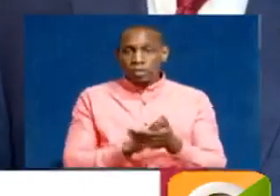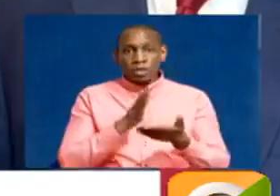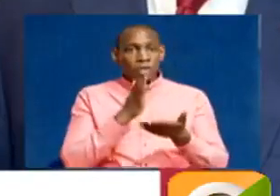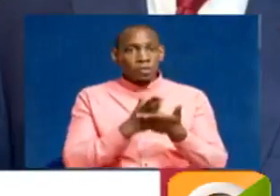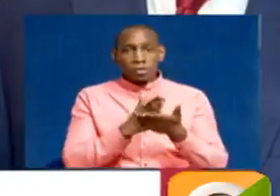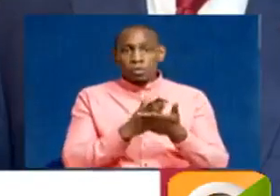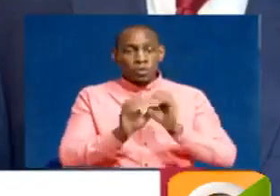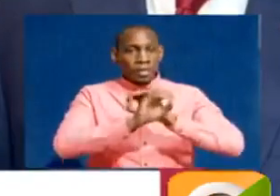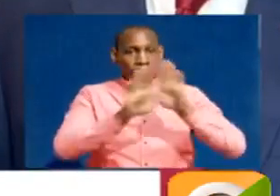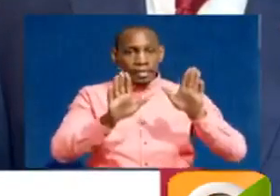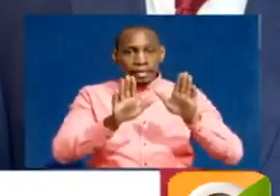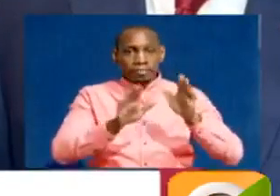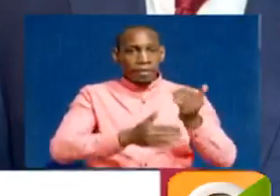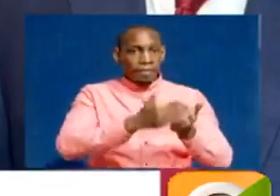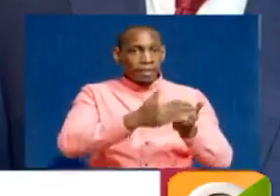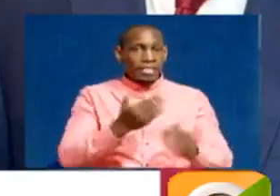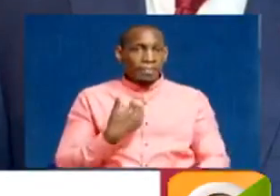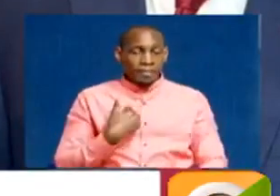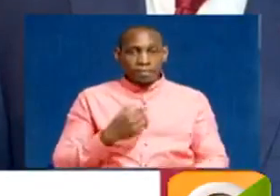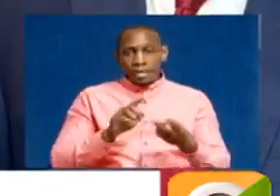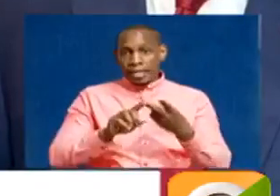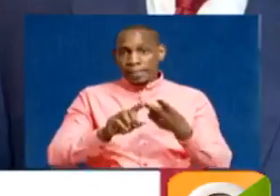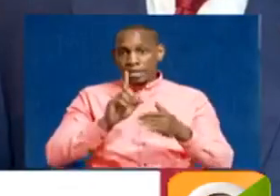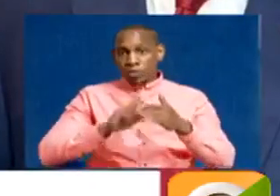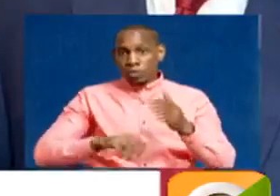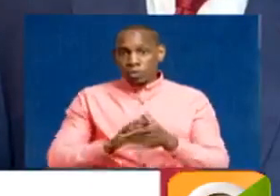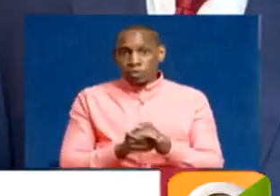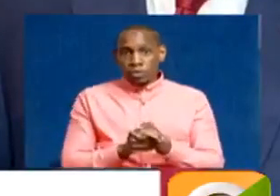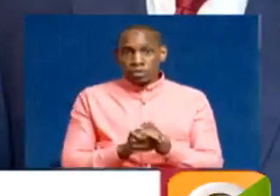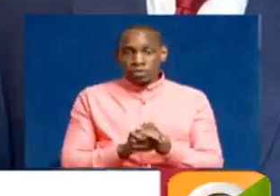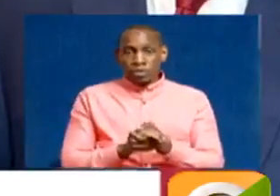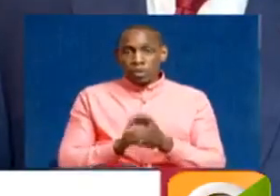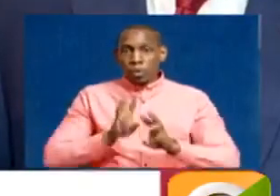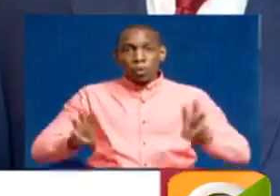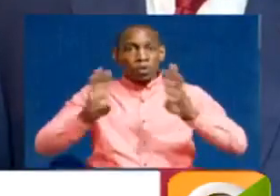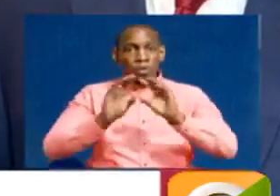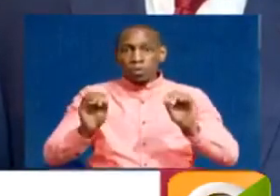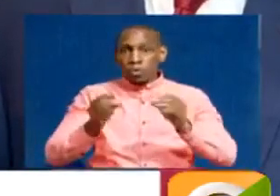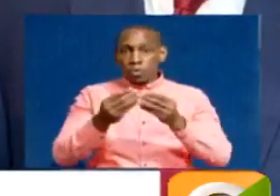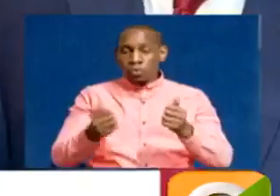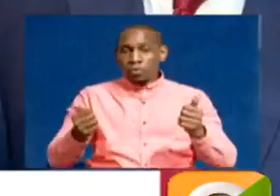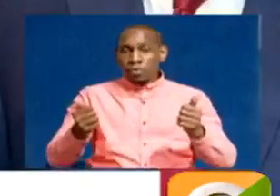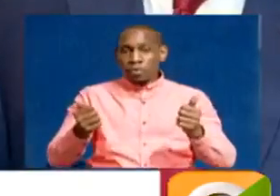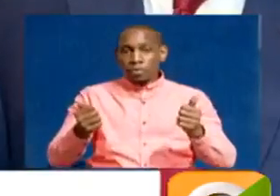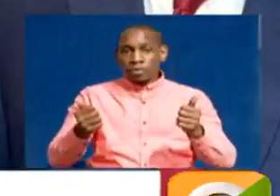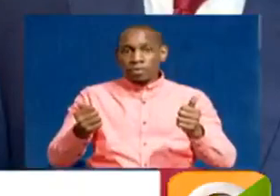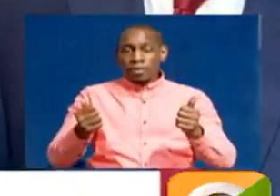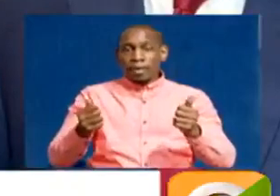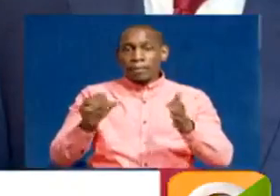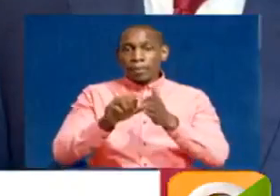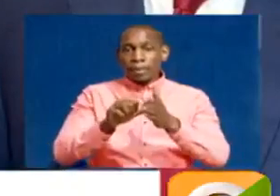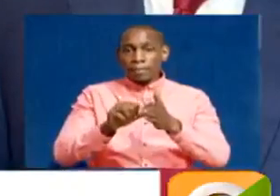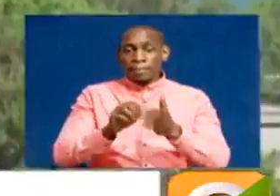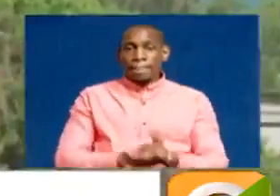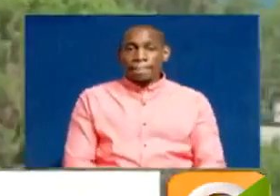and inherent bias, but also of its unsuitability to resolve the dispute